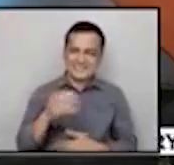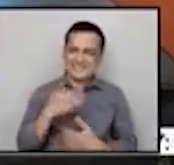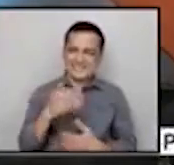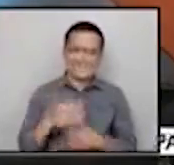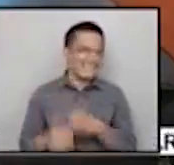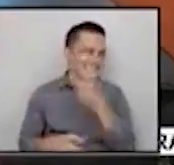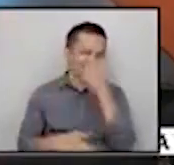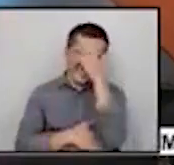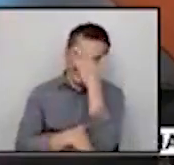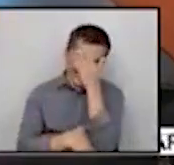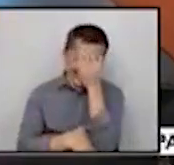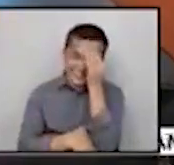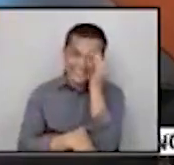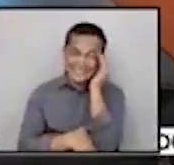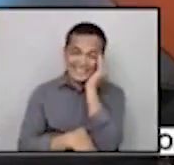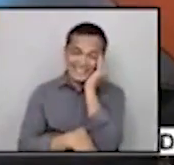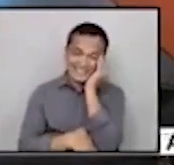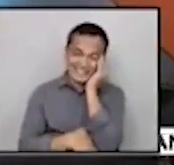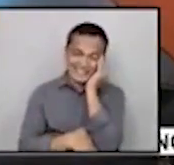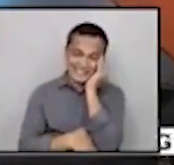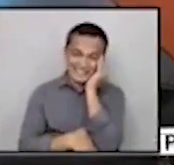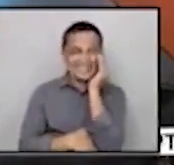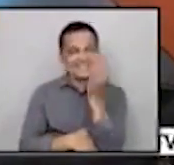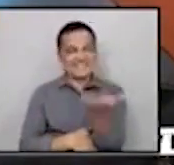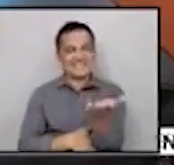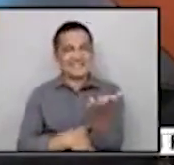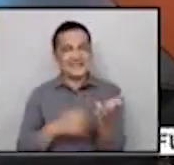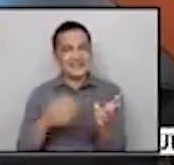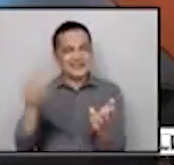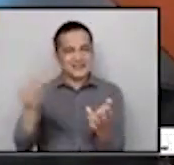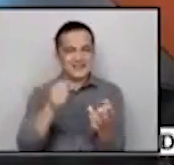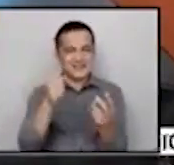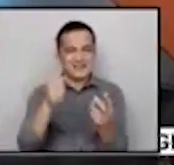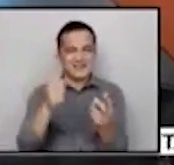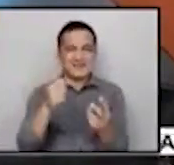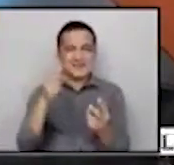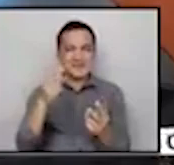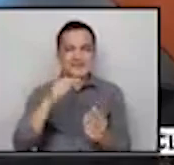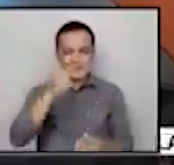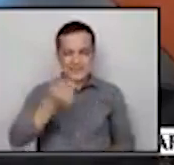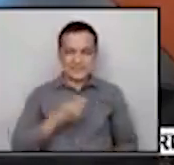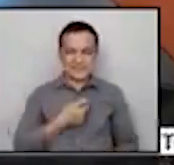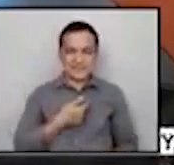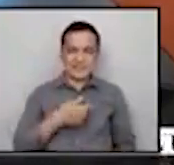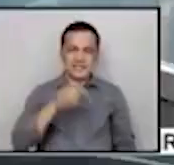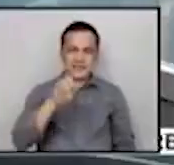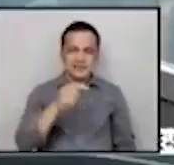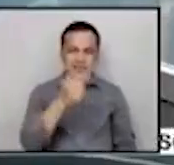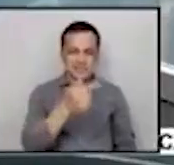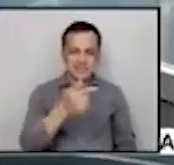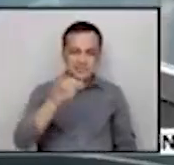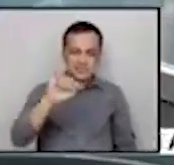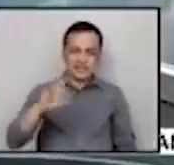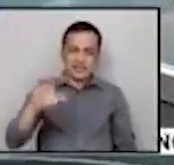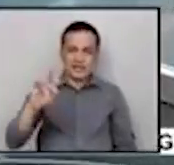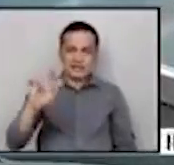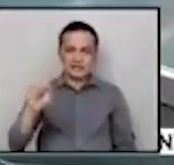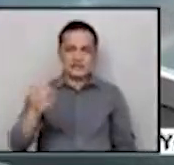May bisita tayo ngayong umaga ang ating pong performer. Na si GJ Carlos. GJ, magandang